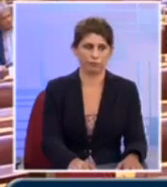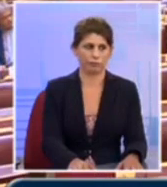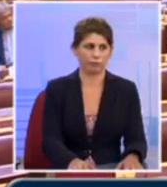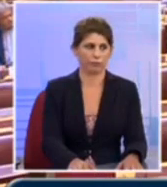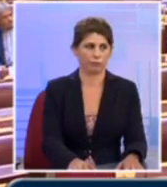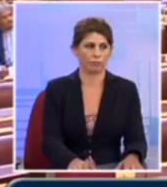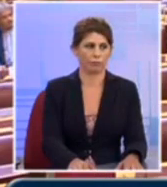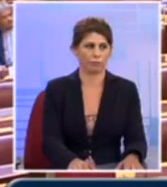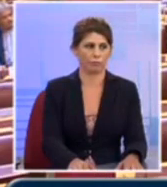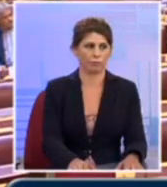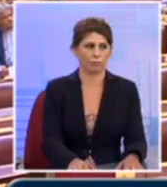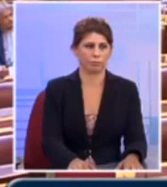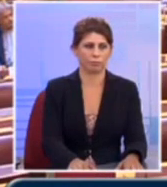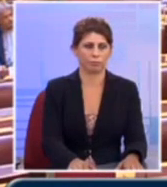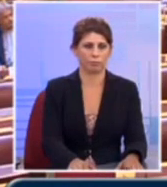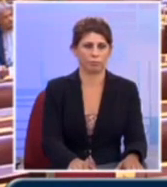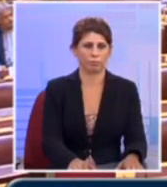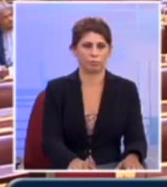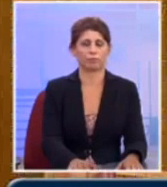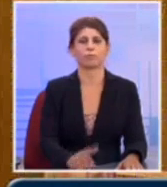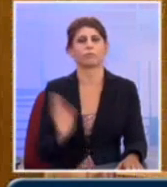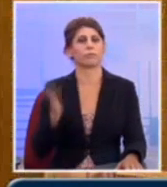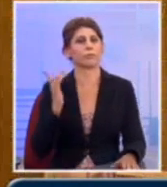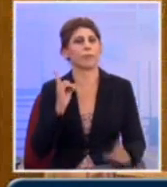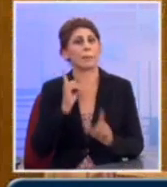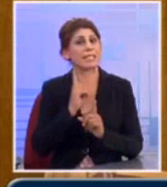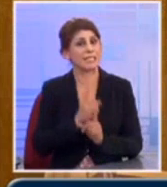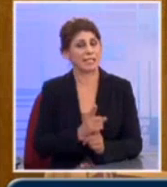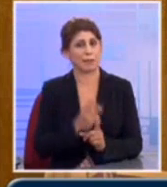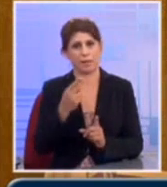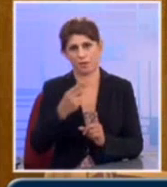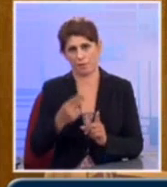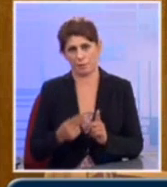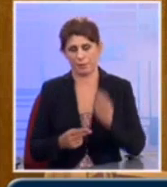ε κάποια εντελώς συγκεκριμένα